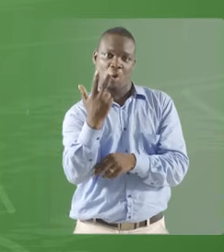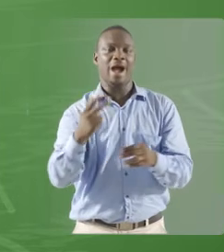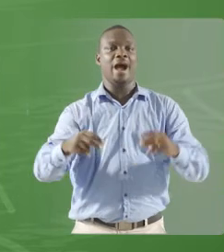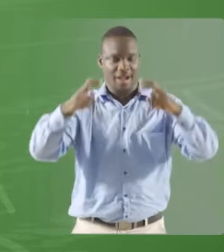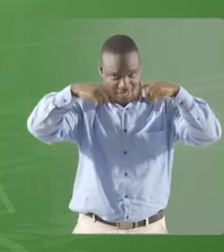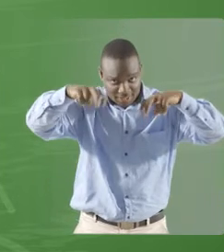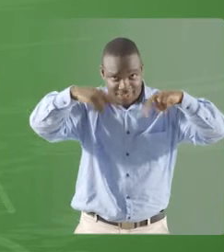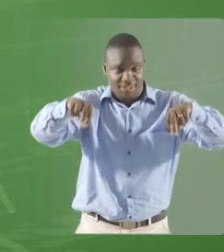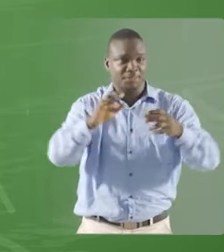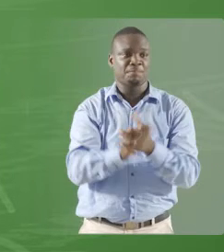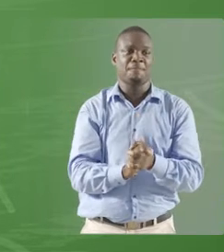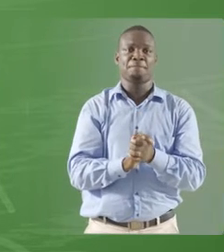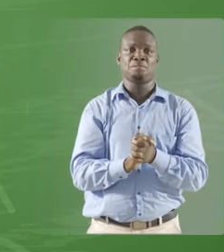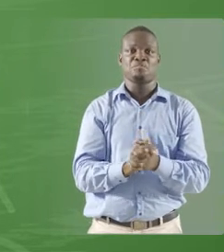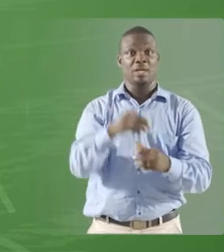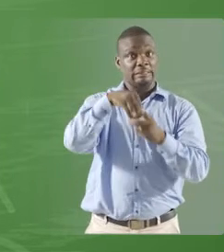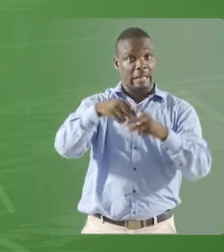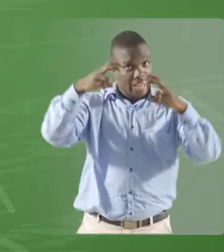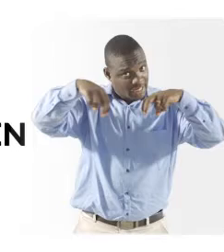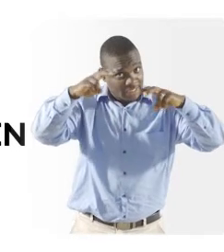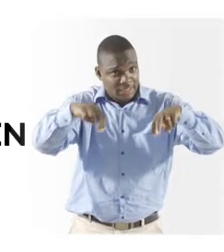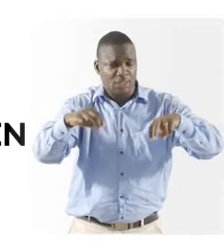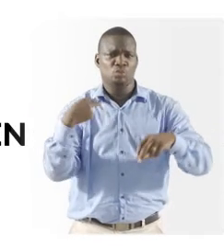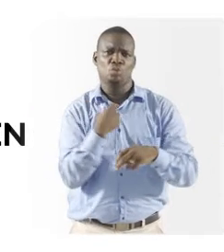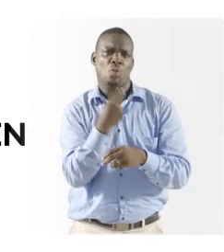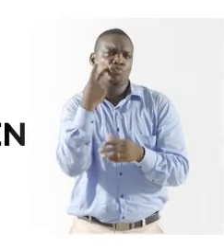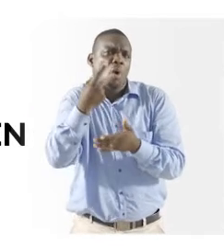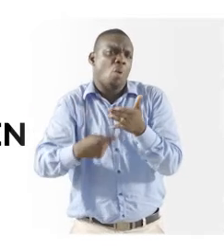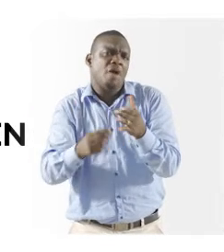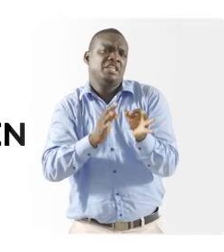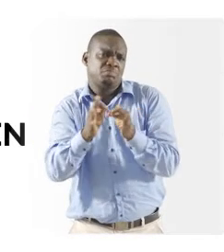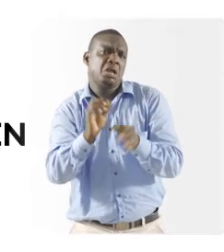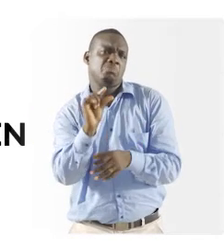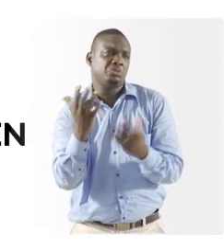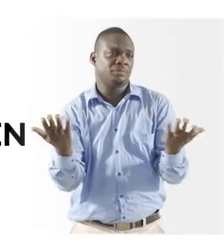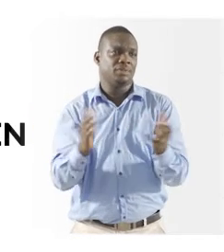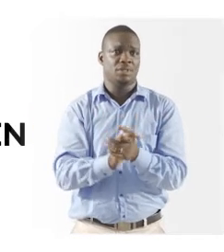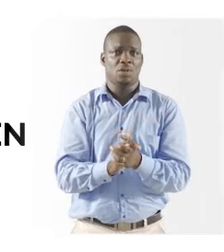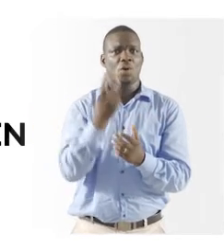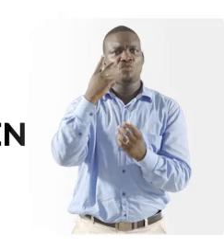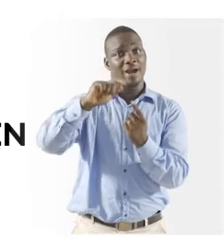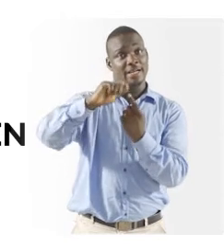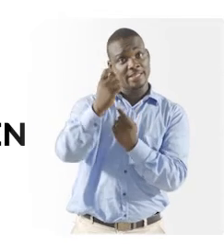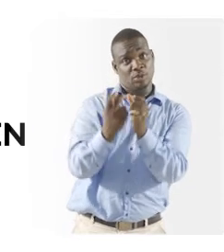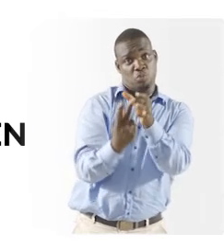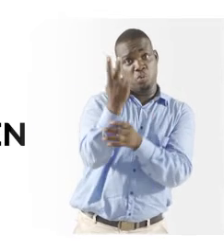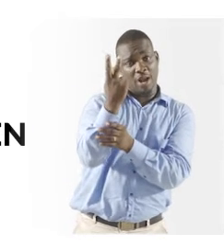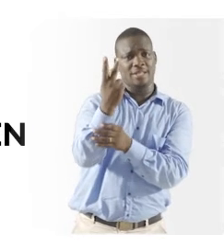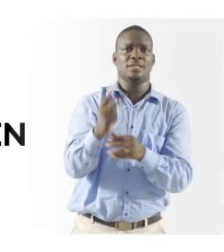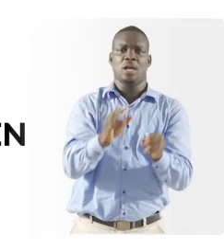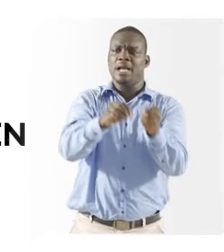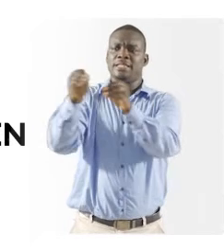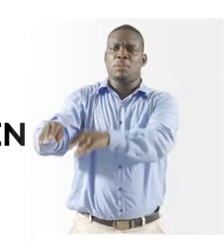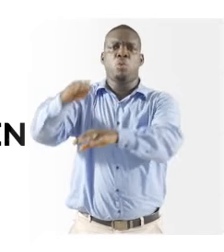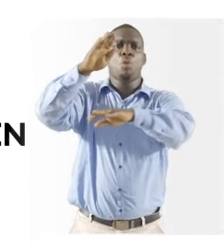analyse. Alors, en analyse, nous voyons le grain de pollen qui est déposé où? Le grain de